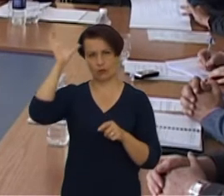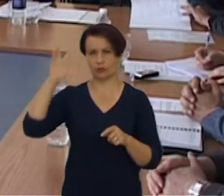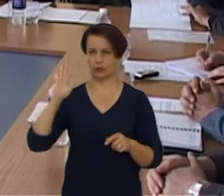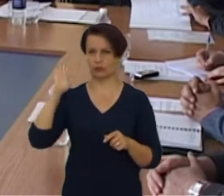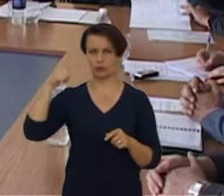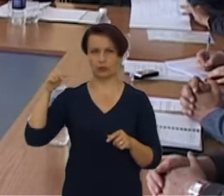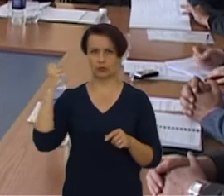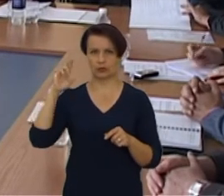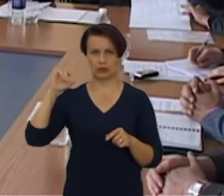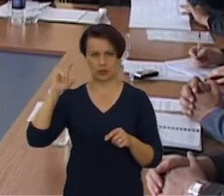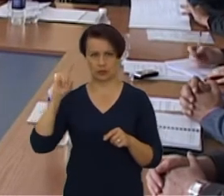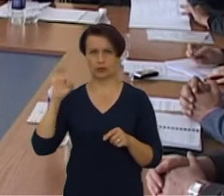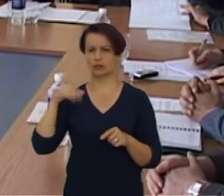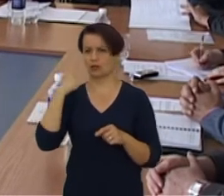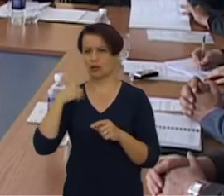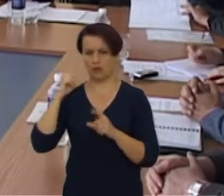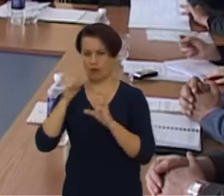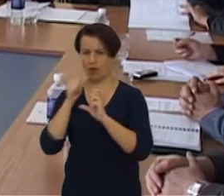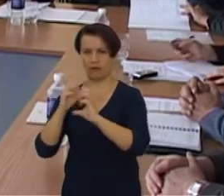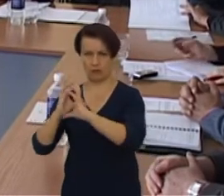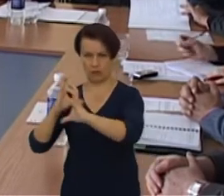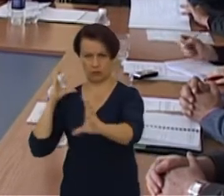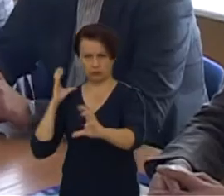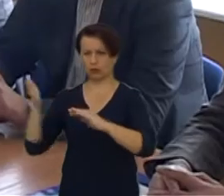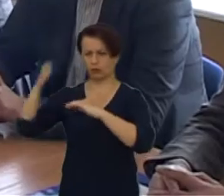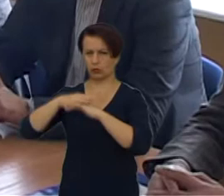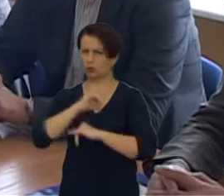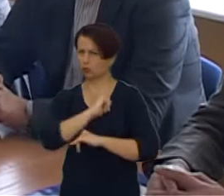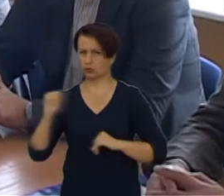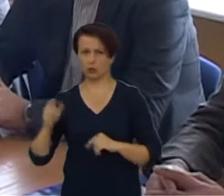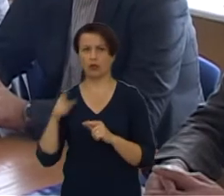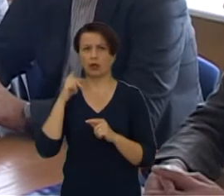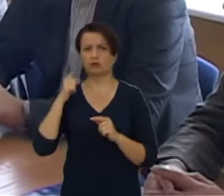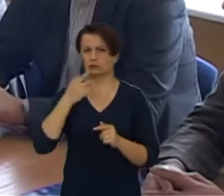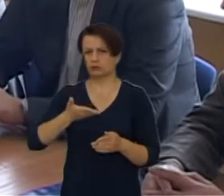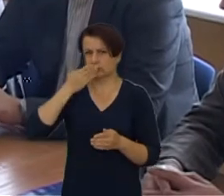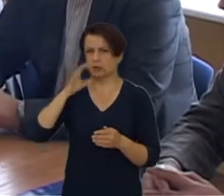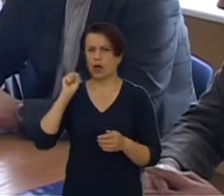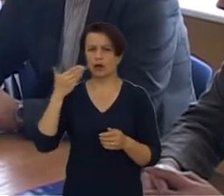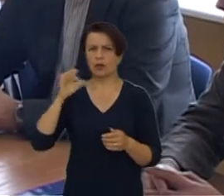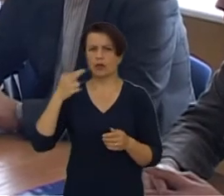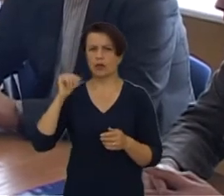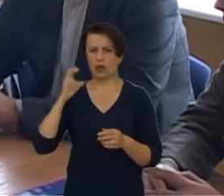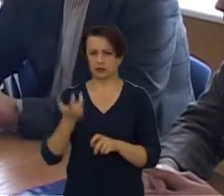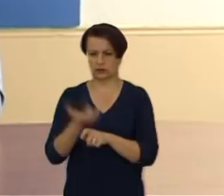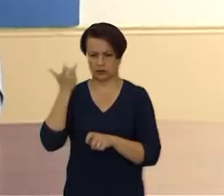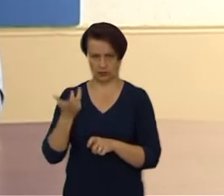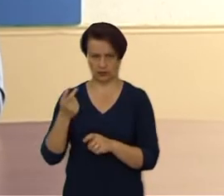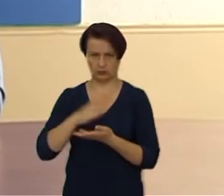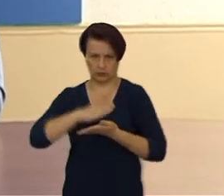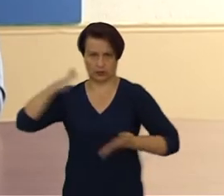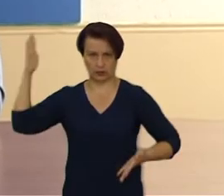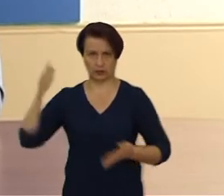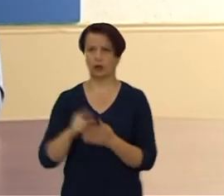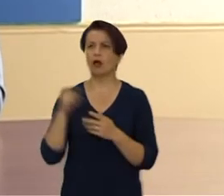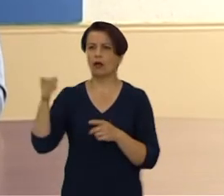lagūnų uždengimas yra blogiausia priemonė, nes amoniako koncentracija padidėja net kelis kartus. Tačiau kvapų prevencijos technologijų